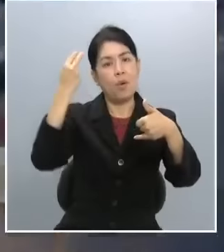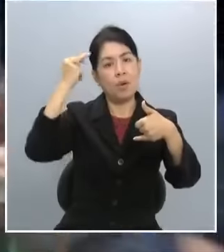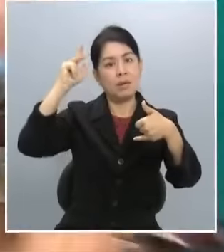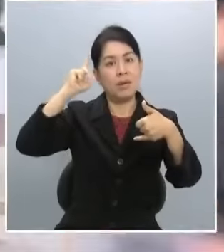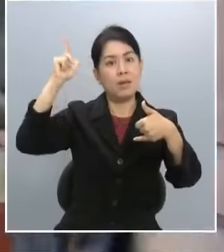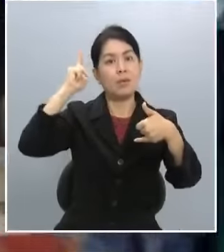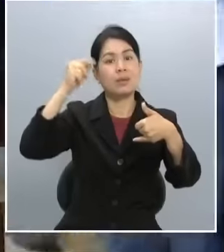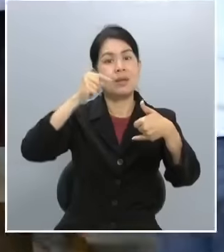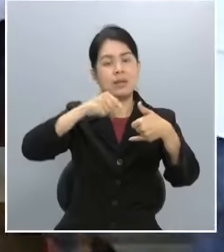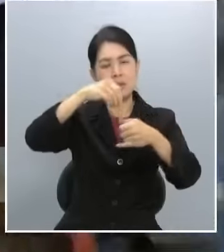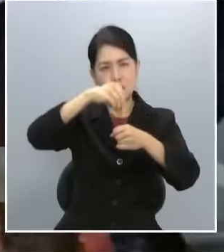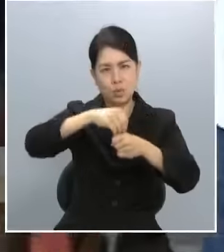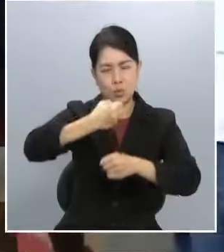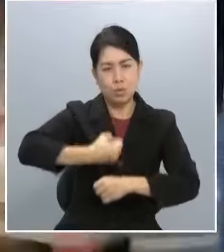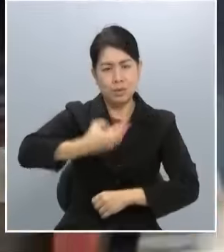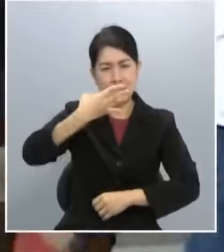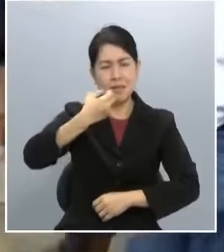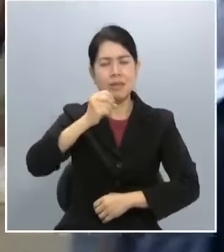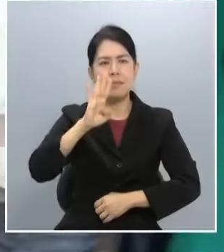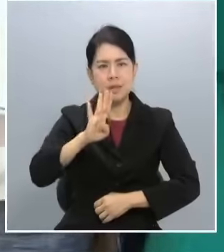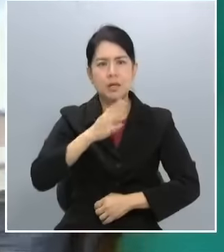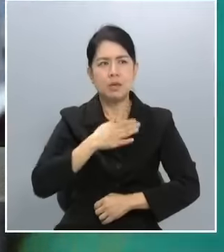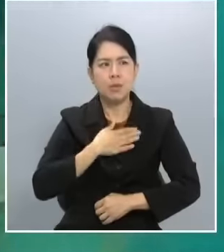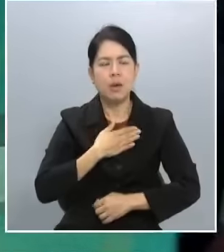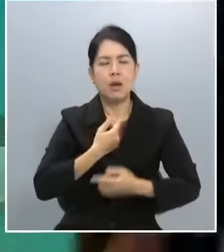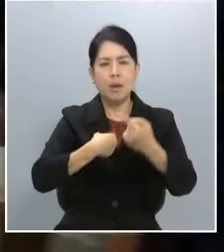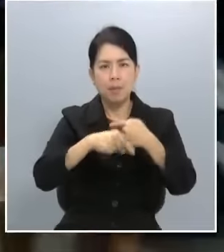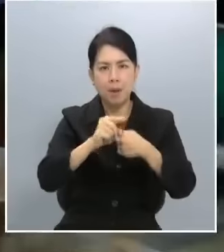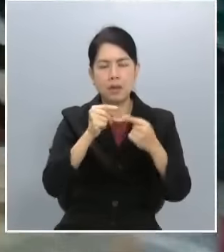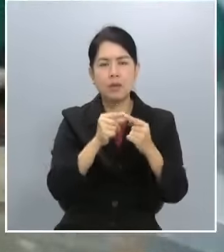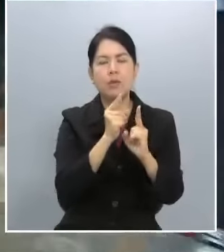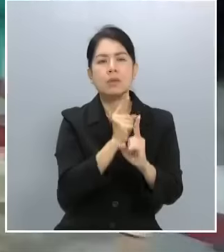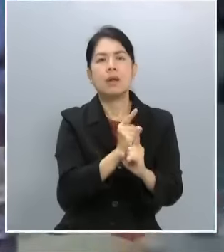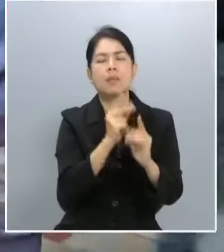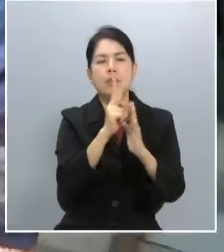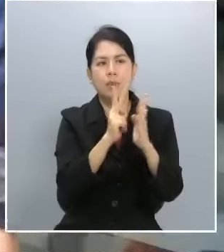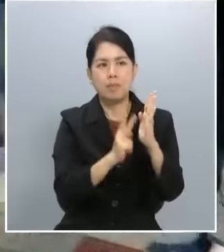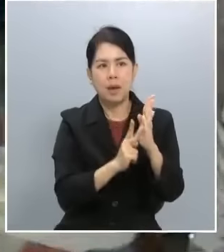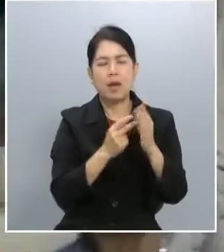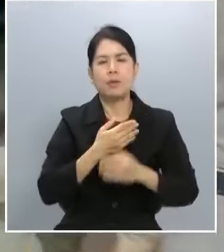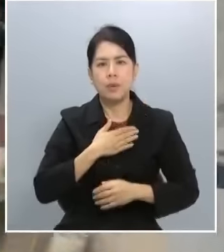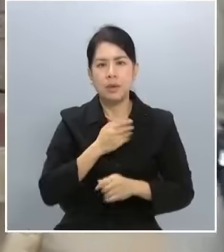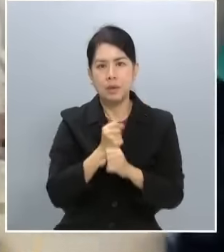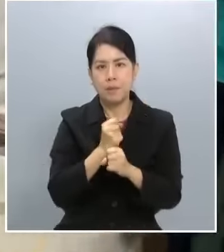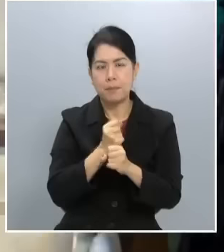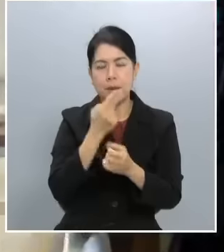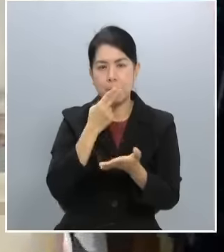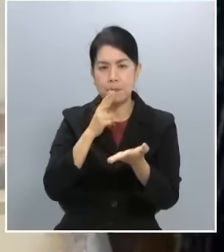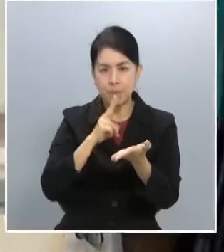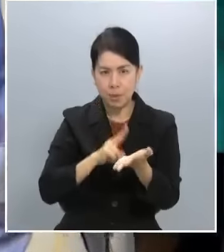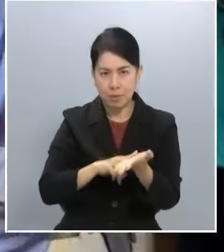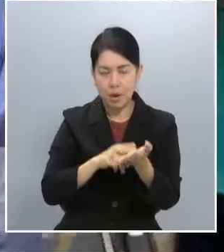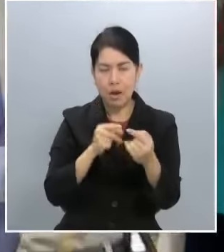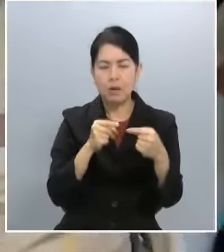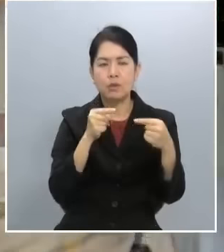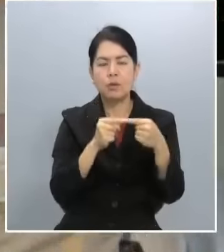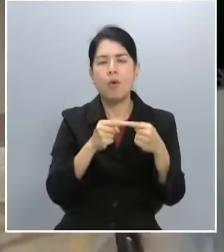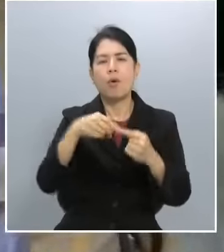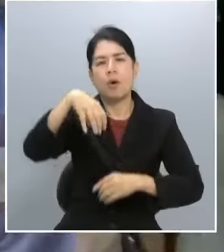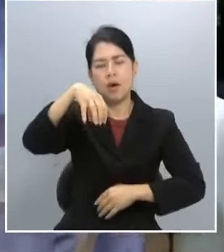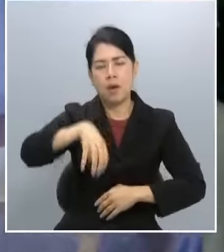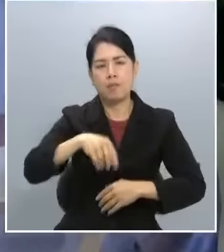ชัยชนะก็ยืนยันว่ามาตามกรอบของกฎหมายทำหนังสือถึงโรงพยาบาลตำรวจด้วยสตช.ด้วยกรมราชทัณฑ์ด้วย